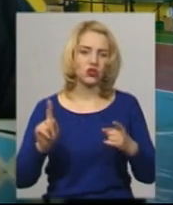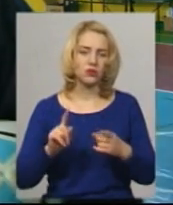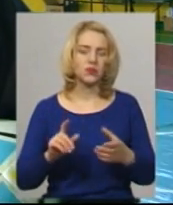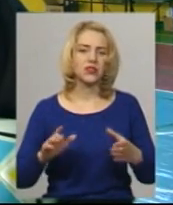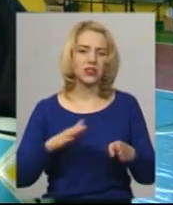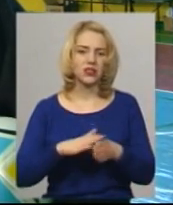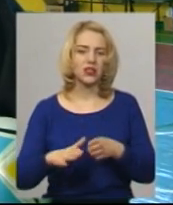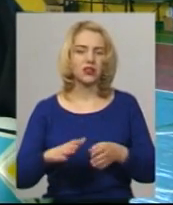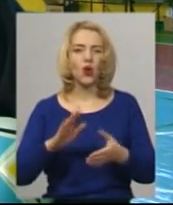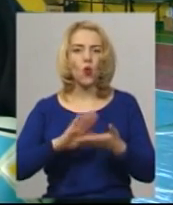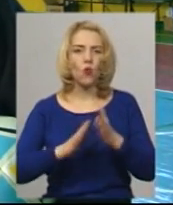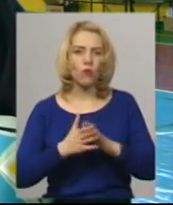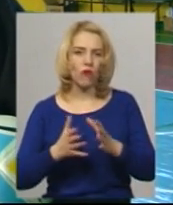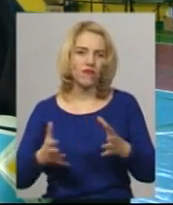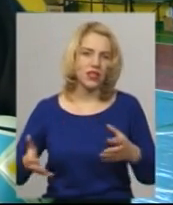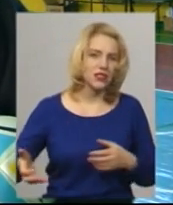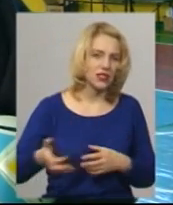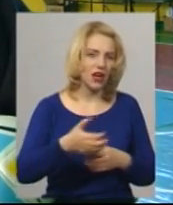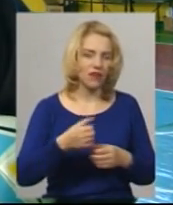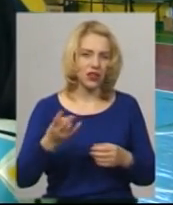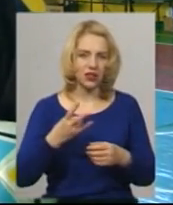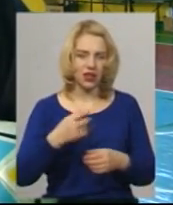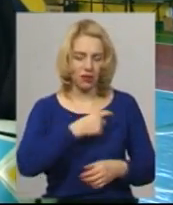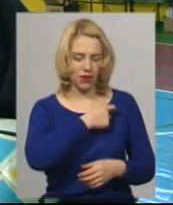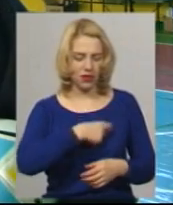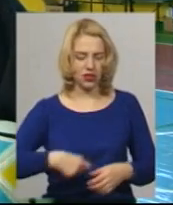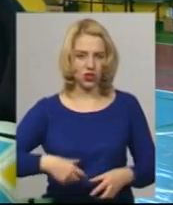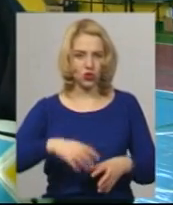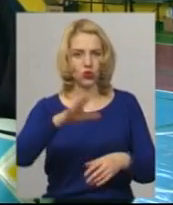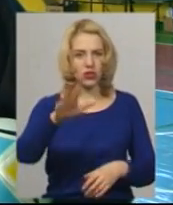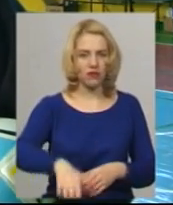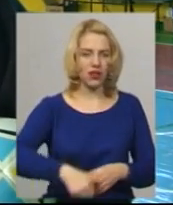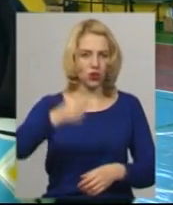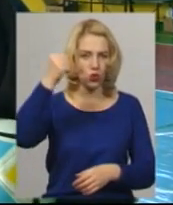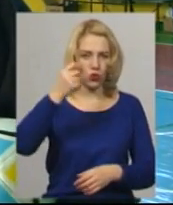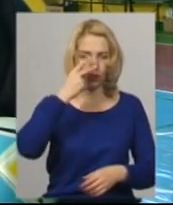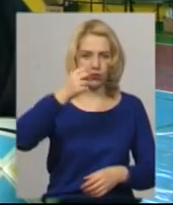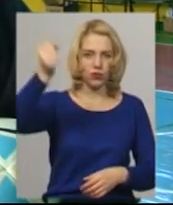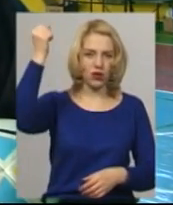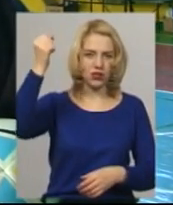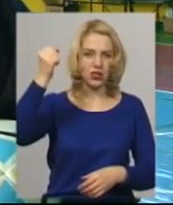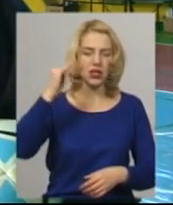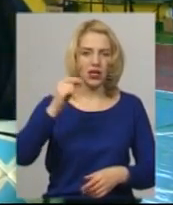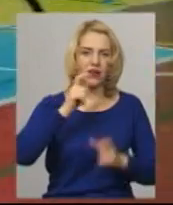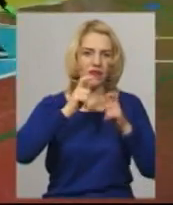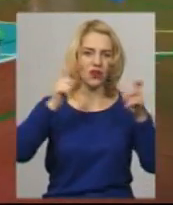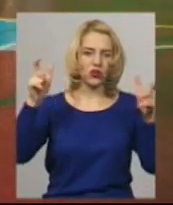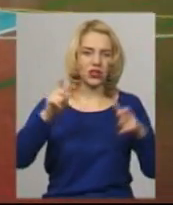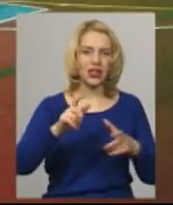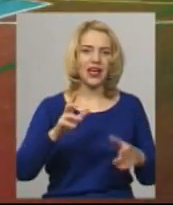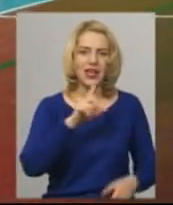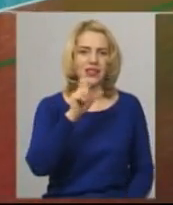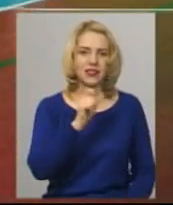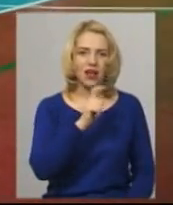здійснити умовний захват, гравцю потрібно зірвати стрічку, підняти ручку стрічкою і вигукнути захват. Додає,